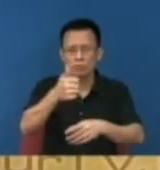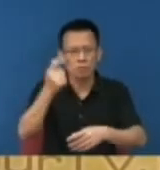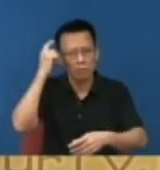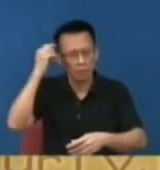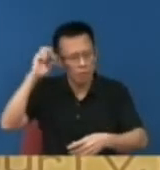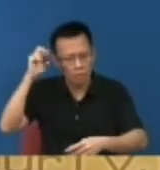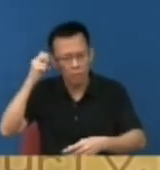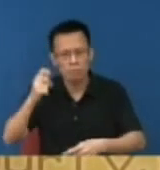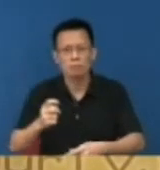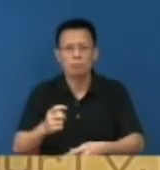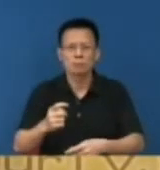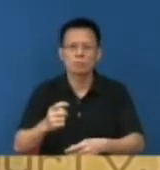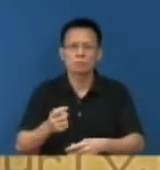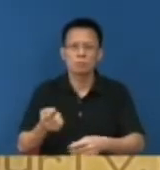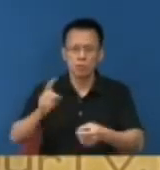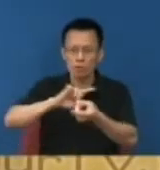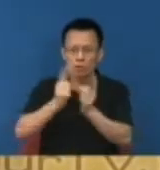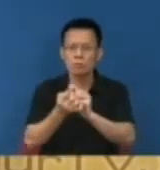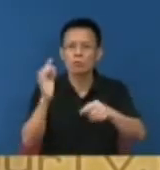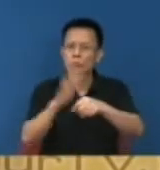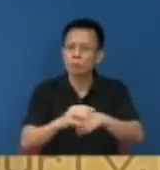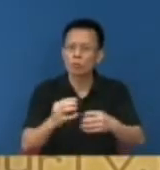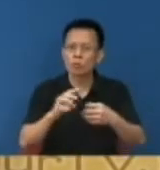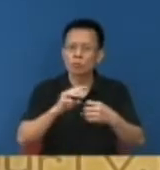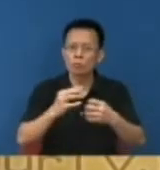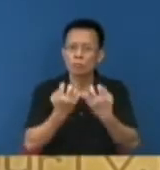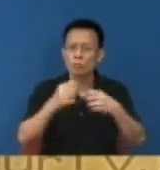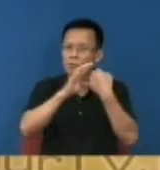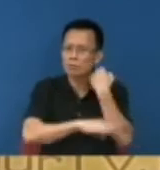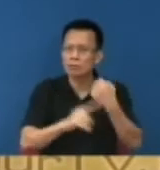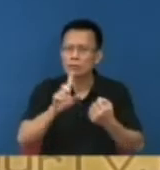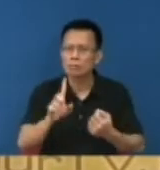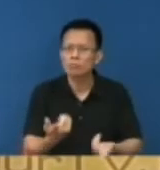你那個遞補機制是怎麼做呢？是做什麼的呢？